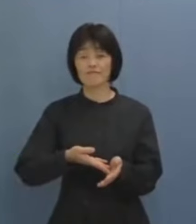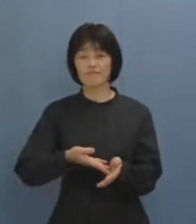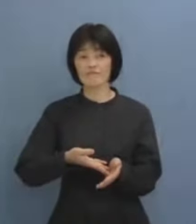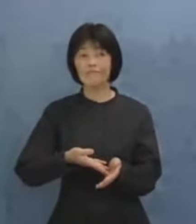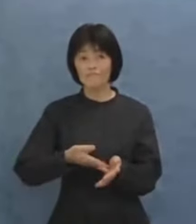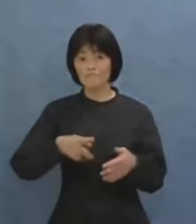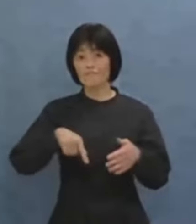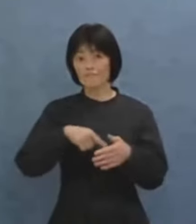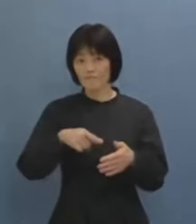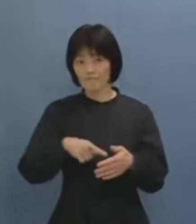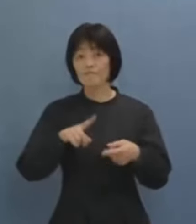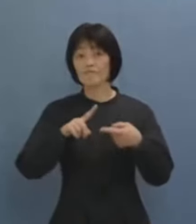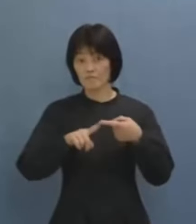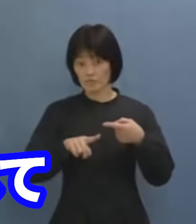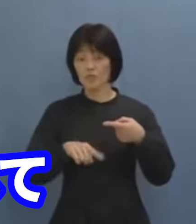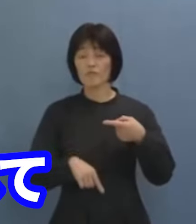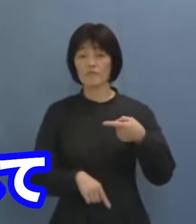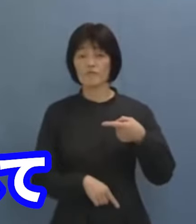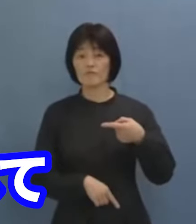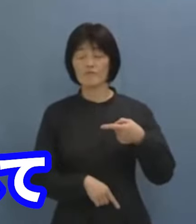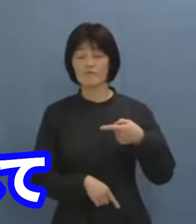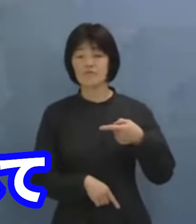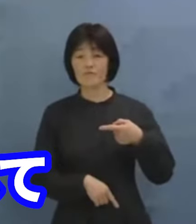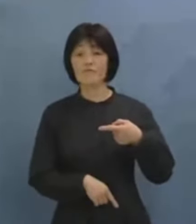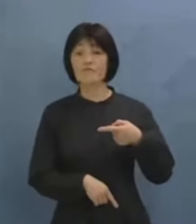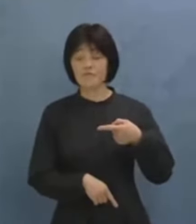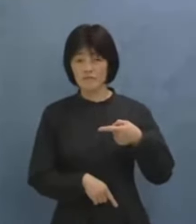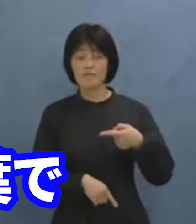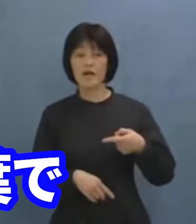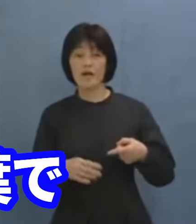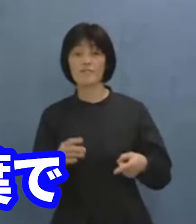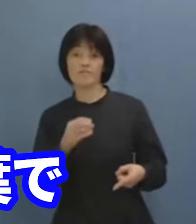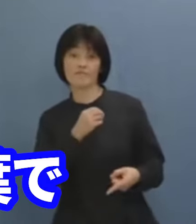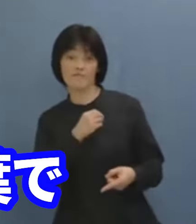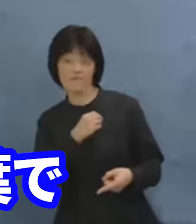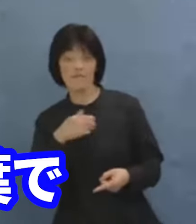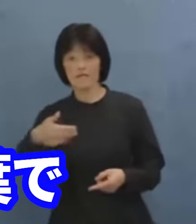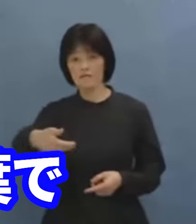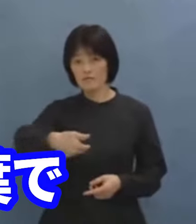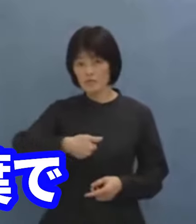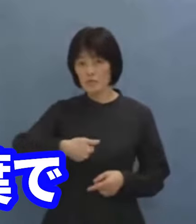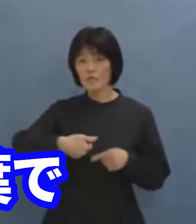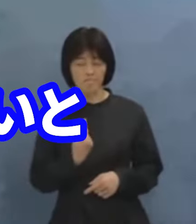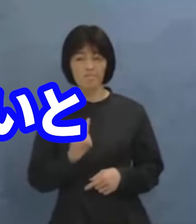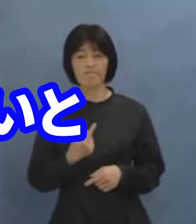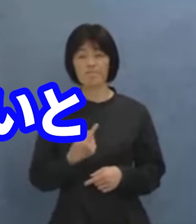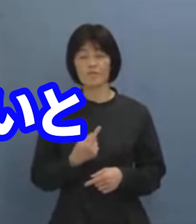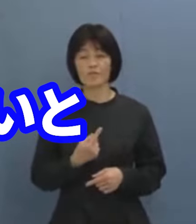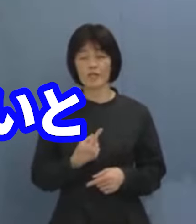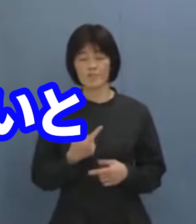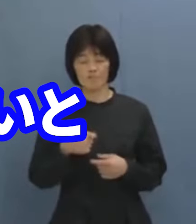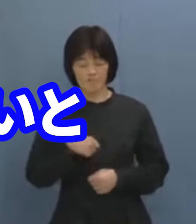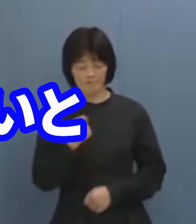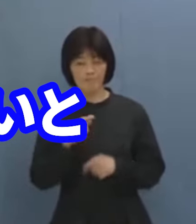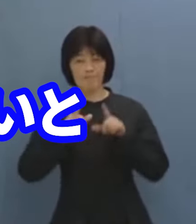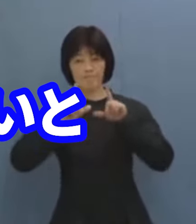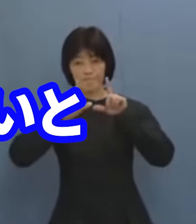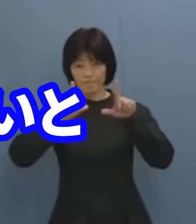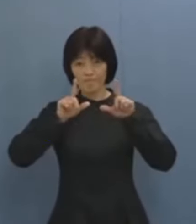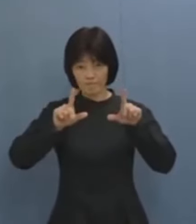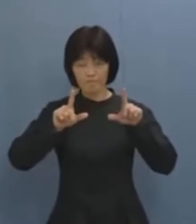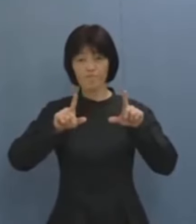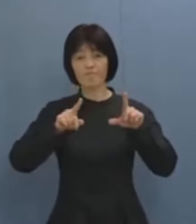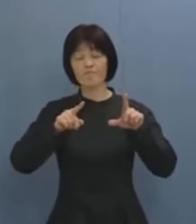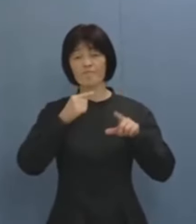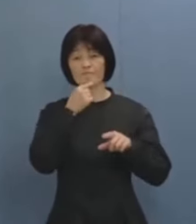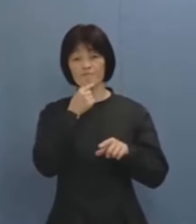ととか、まあ、委員からの質問に対してしっかり自分なりの言葉でお答えできるようにしたいという